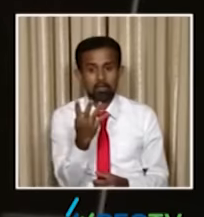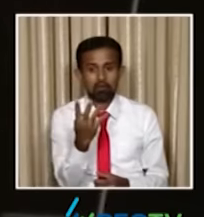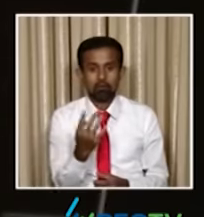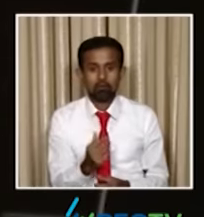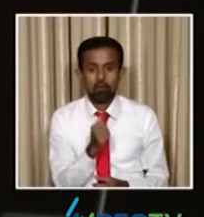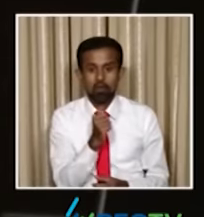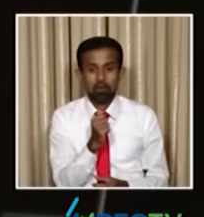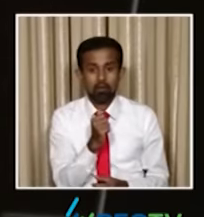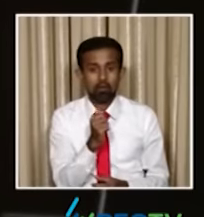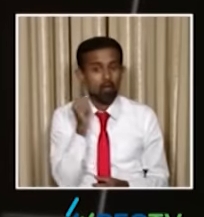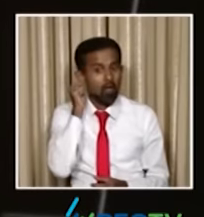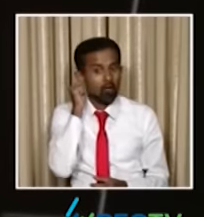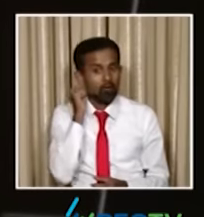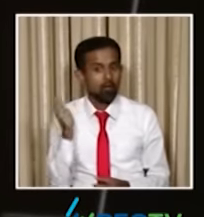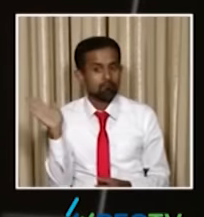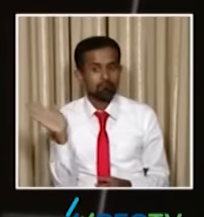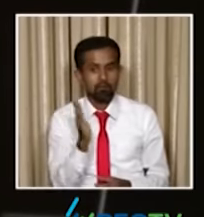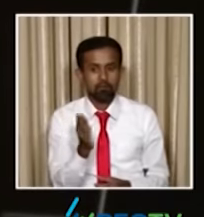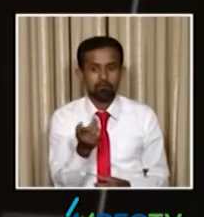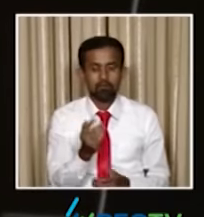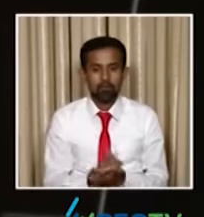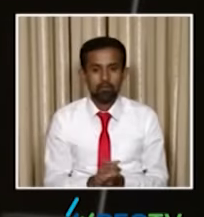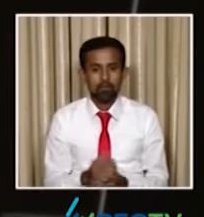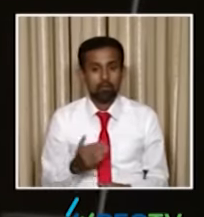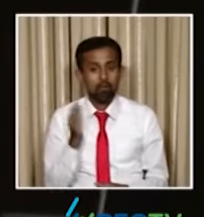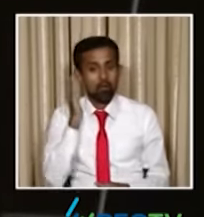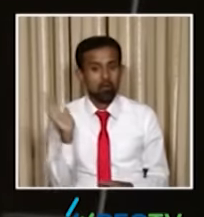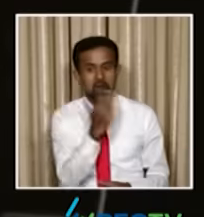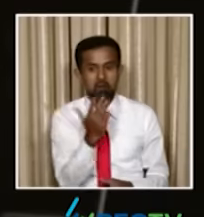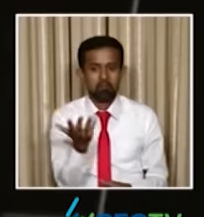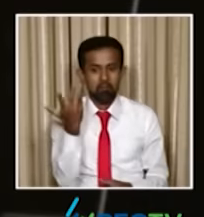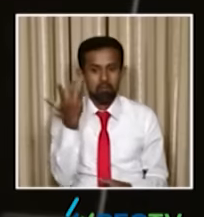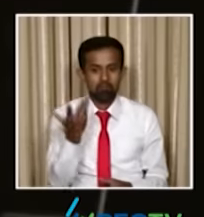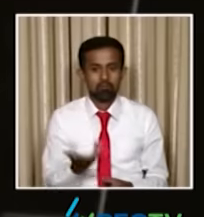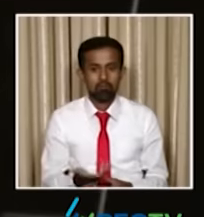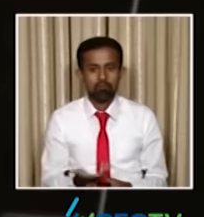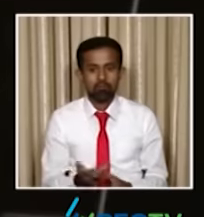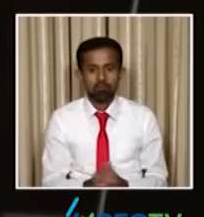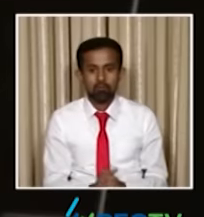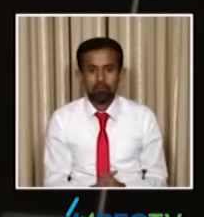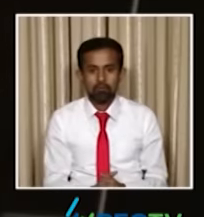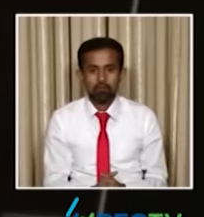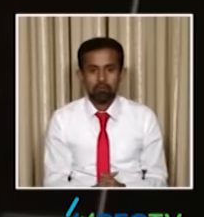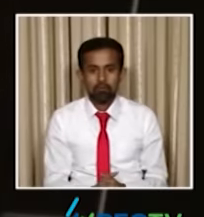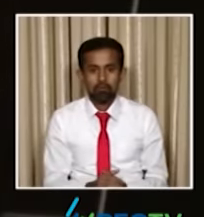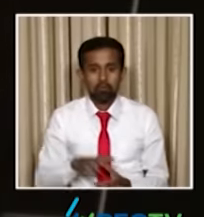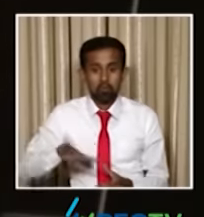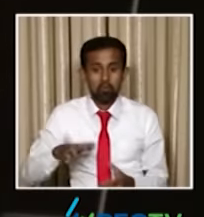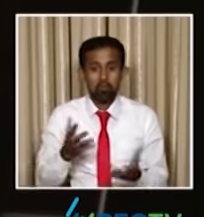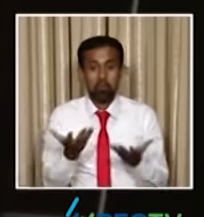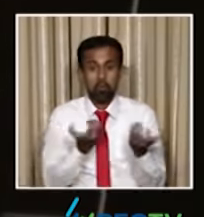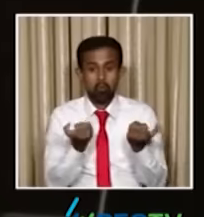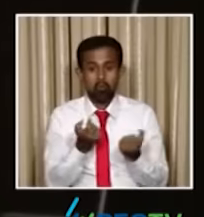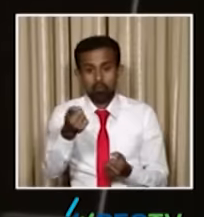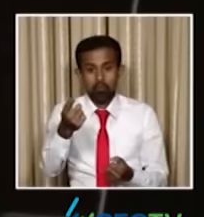ඇත්තටම කනට තමයි ගහන්න ඕනේ ගර්මන්තෝ තමයි නිශ්ශබ්ද වෙන්න මට ඒක ගහන්න බැරි වුණා හරිද ගලි බවුසර් තමුන්ගේ